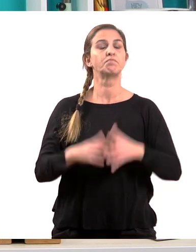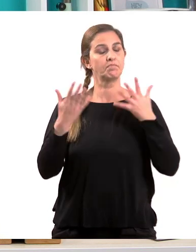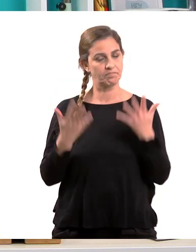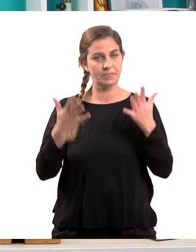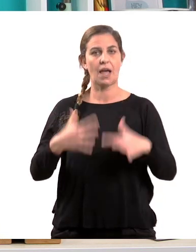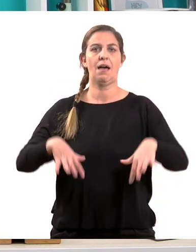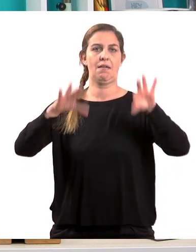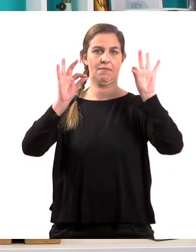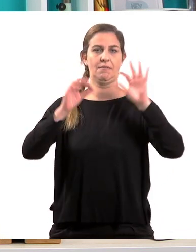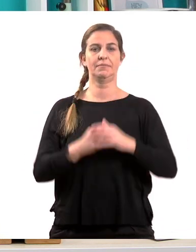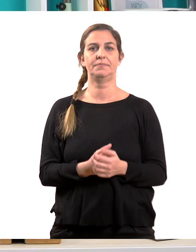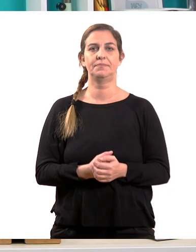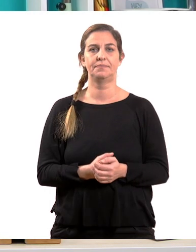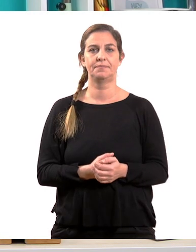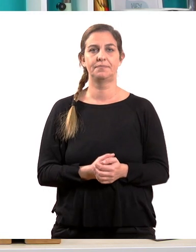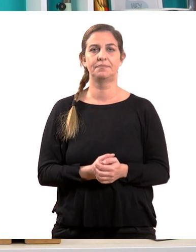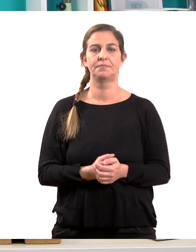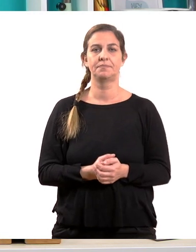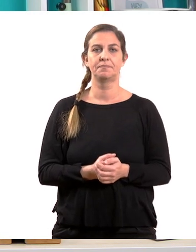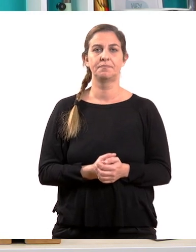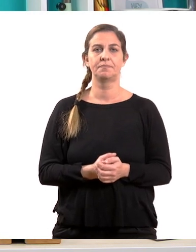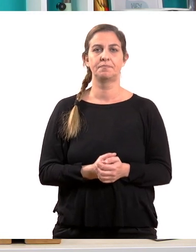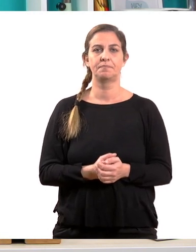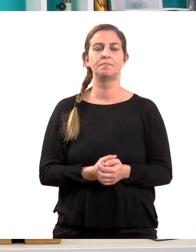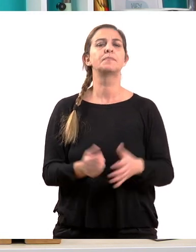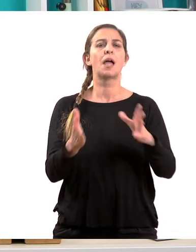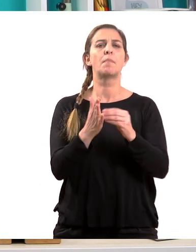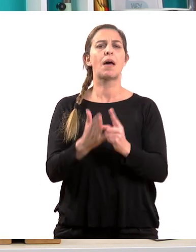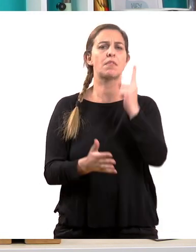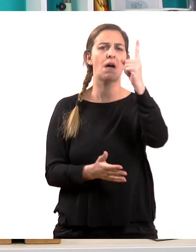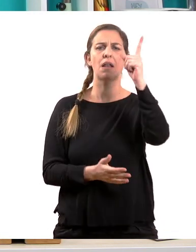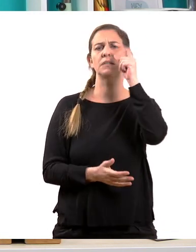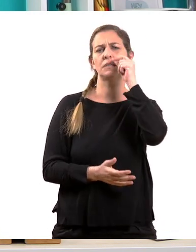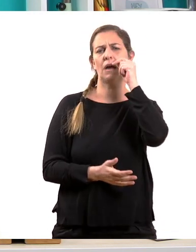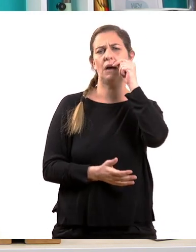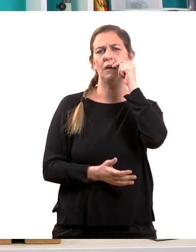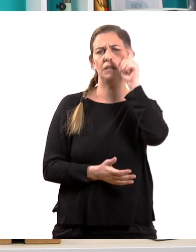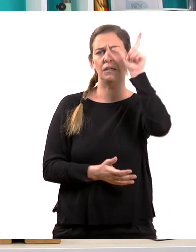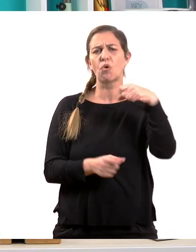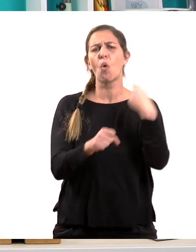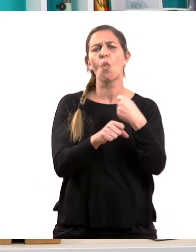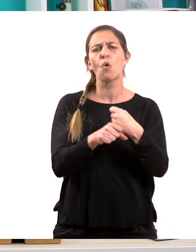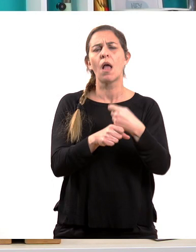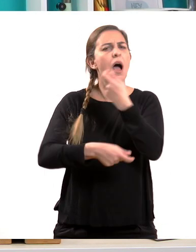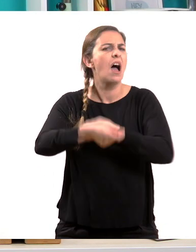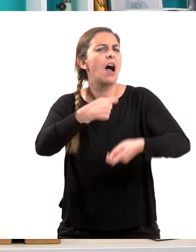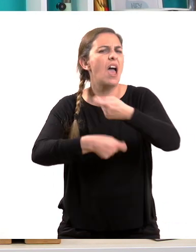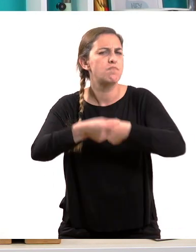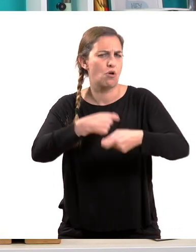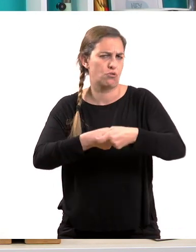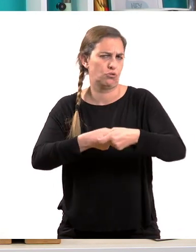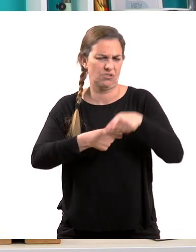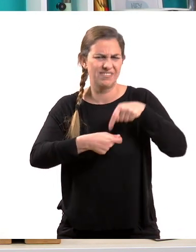Ξεκινάμε. Ας πούμε, έχουμε έναν έμπορο. Ένας έμπορος. Ξέρετε όλοι τι είναι οι έμποροι.